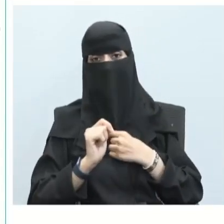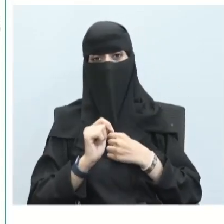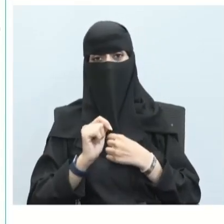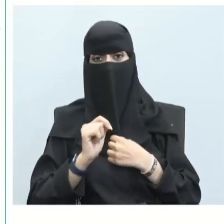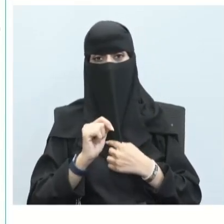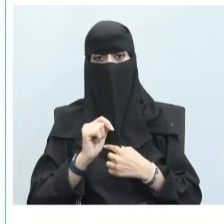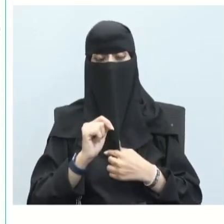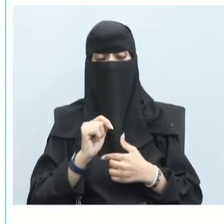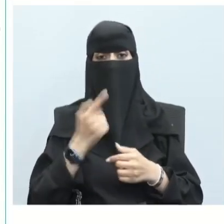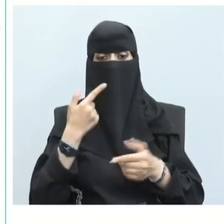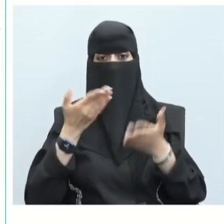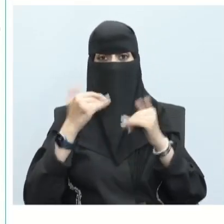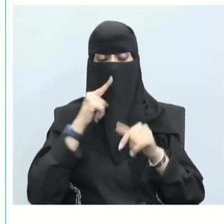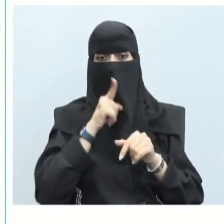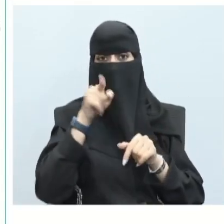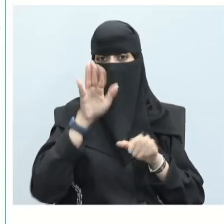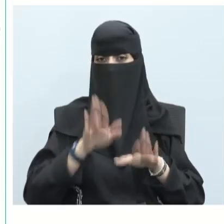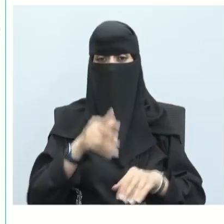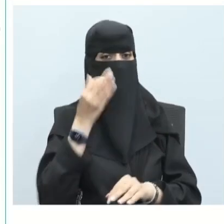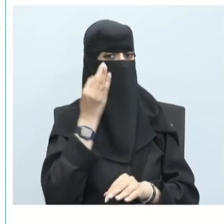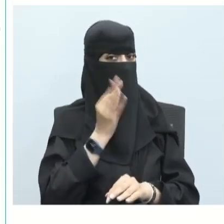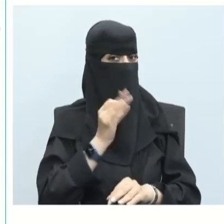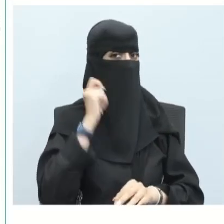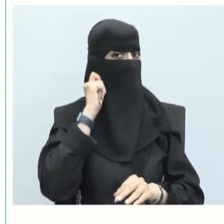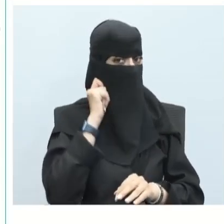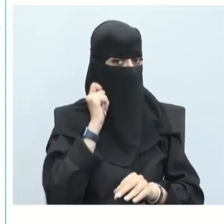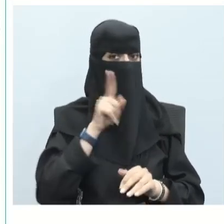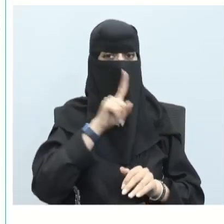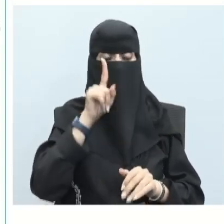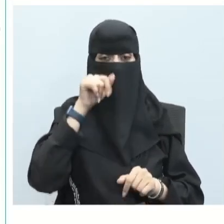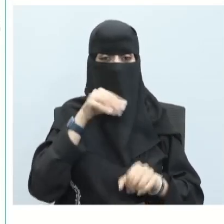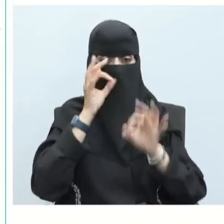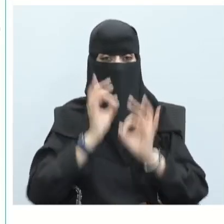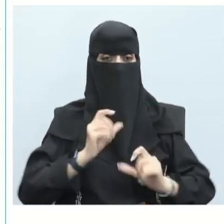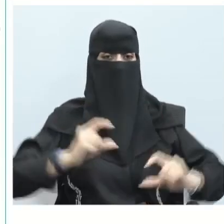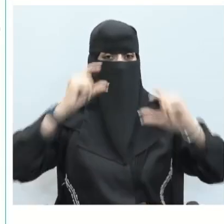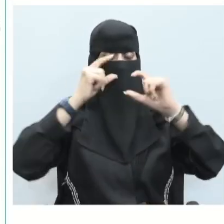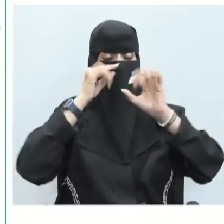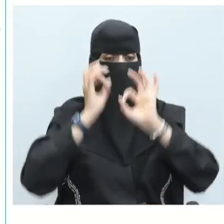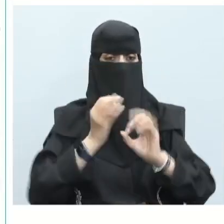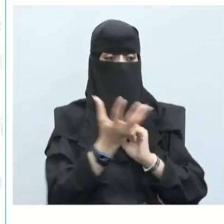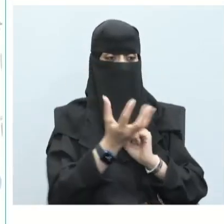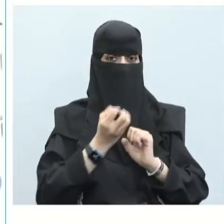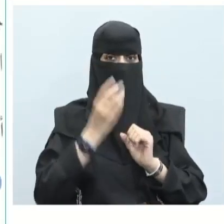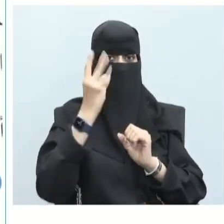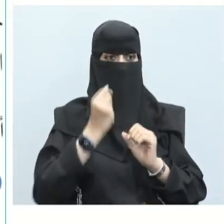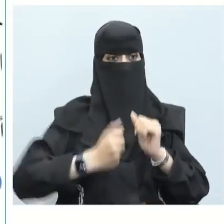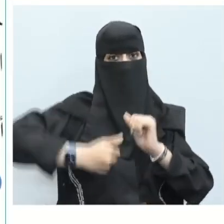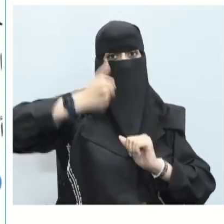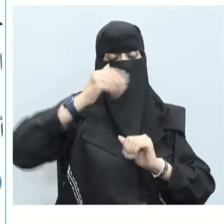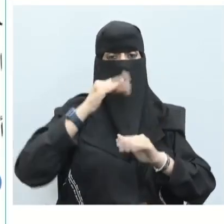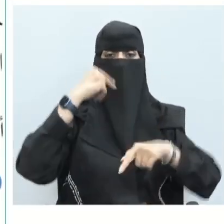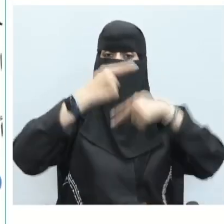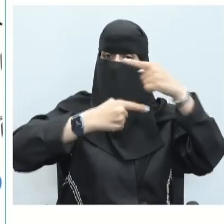طلبتها يعد هذا الامر تهديدا بالعقاب وليس دليلا على ضروره تحصيل الدرجات المرتفعه